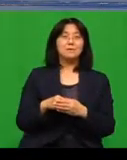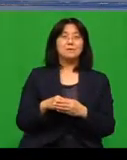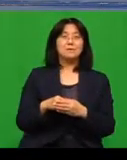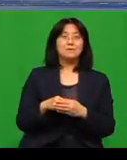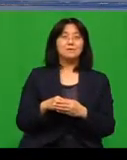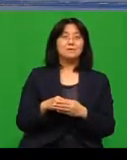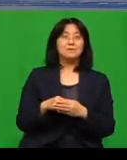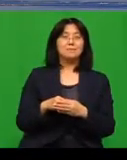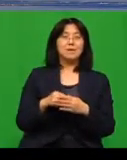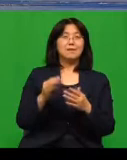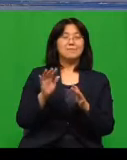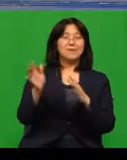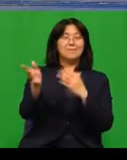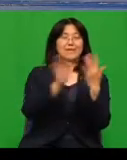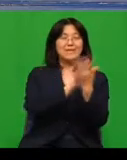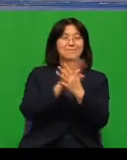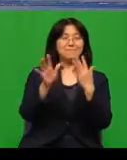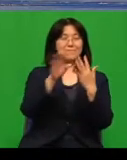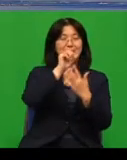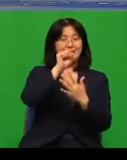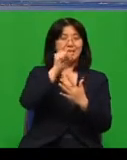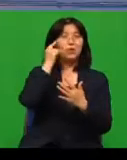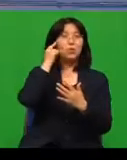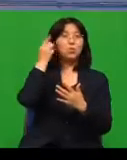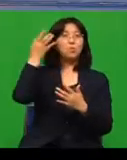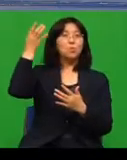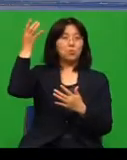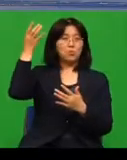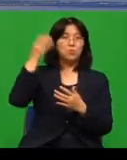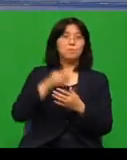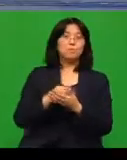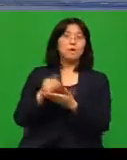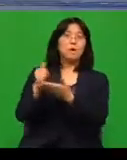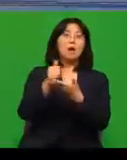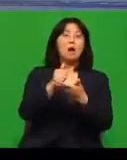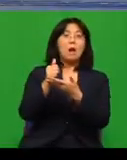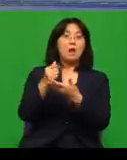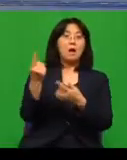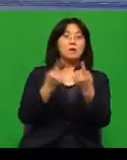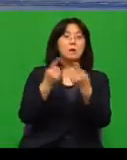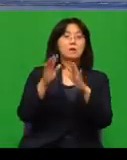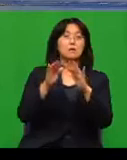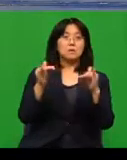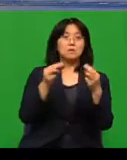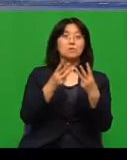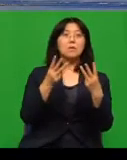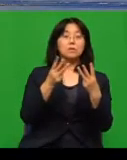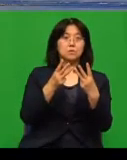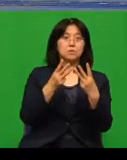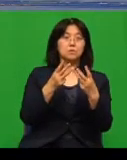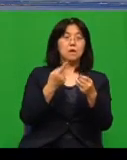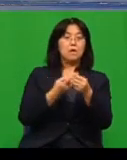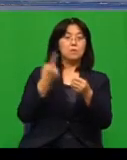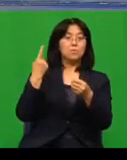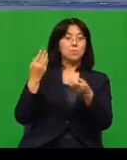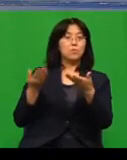に賑わうんじゃないかなと。なお日本橋富山間の来館者数ですけれども、前の年に比べます